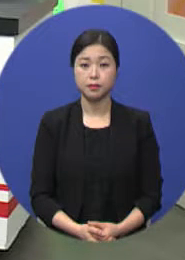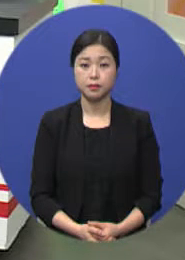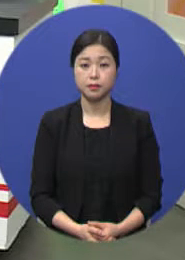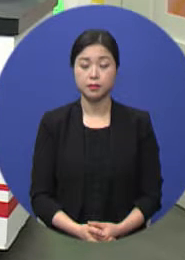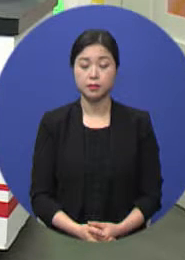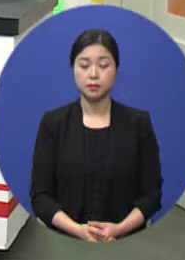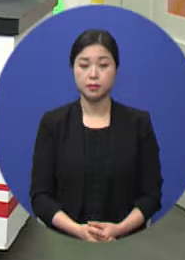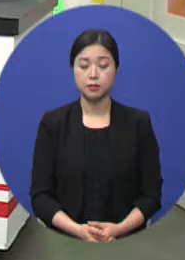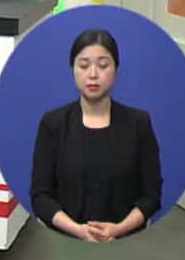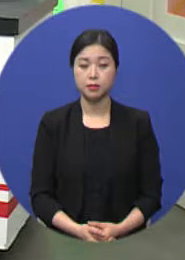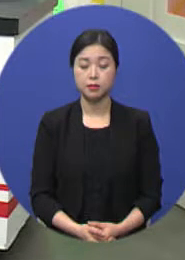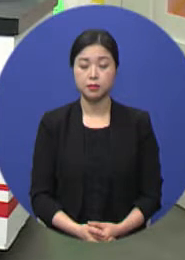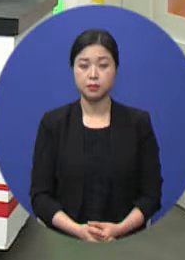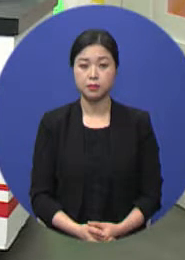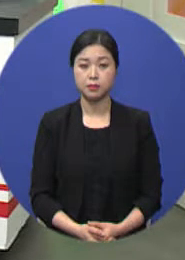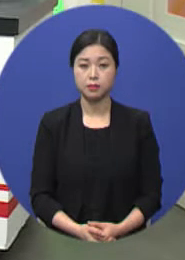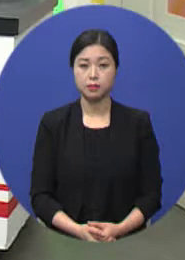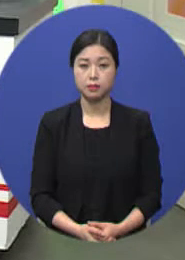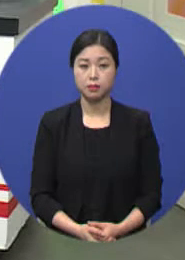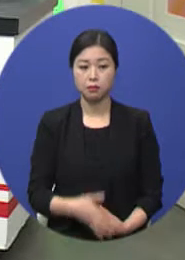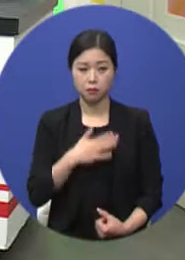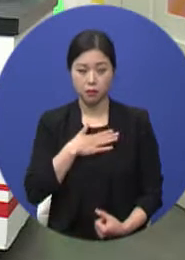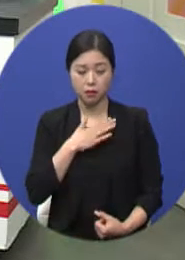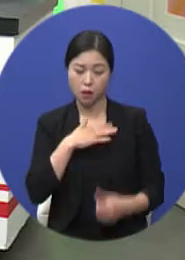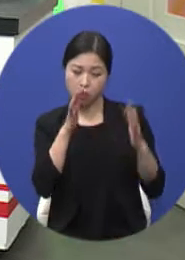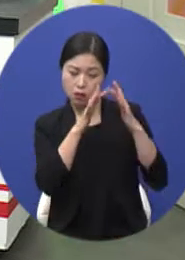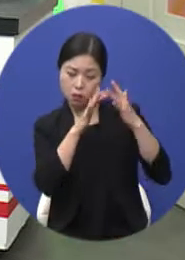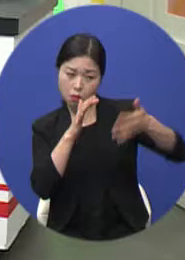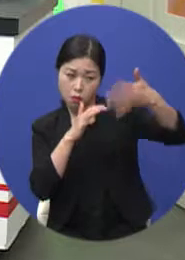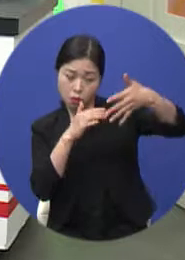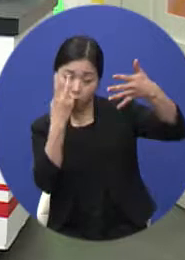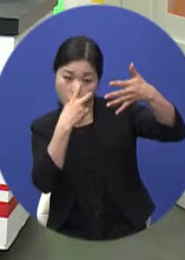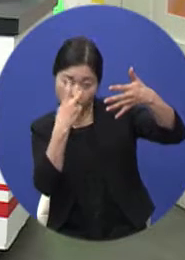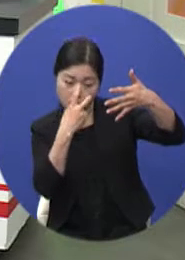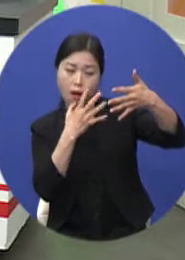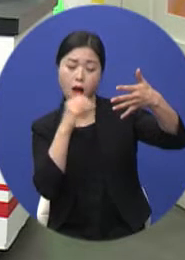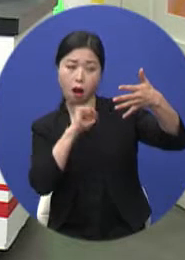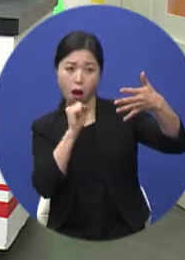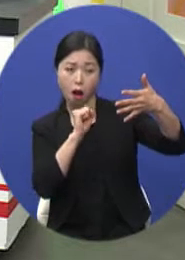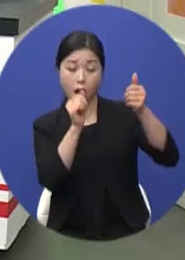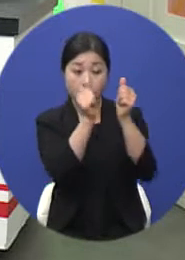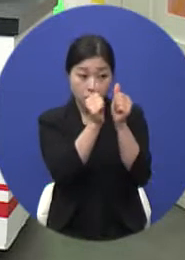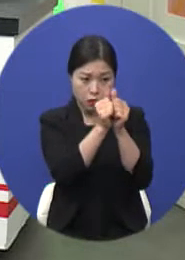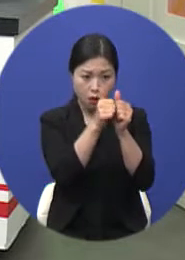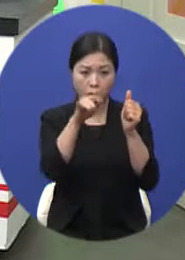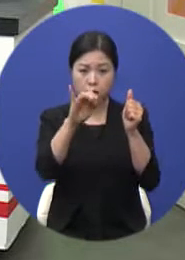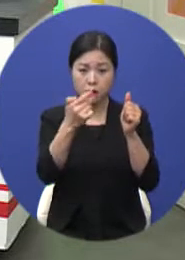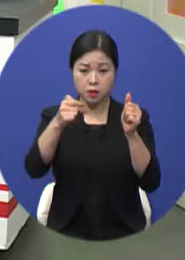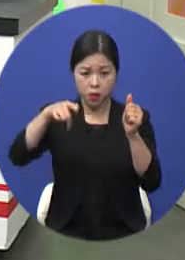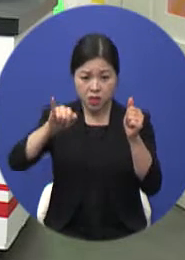그래서 저도 나름 검색을 해보니까 아 남자의 갱년기도 이런 게 있었구나.